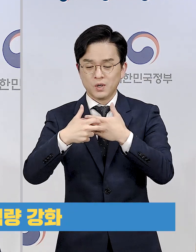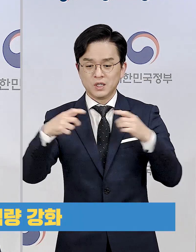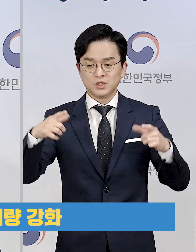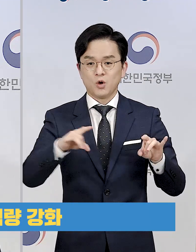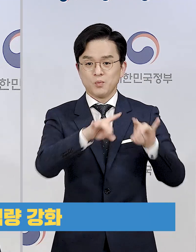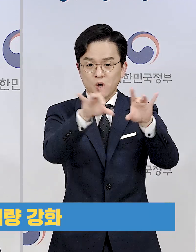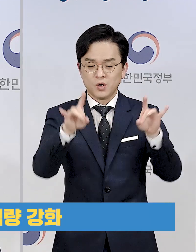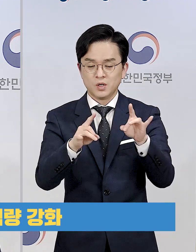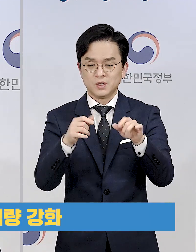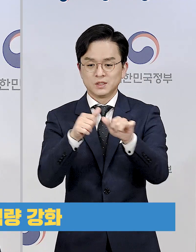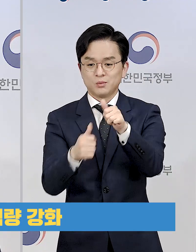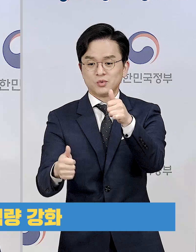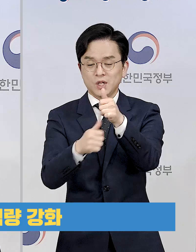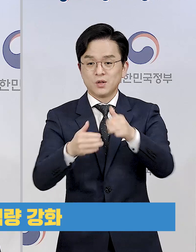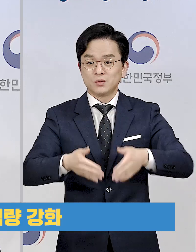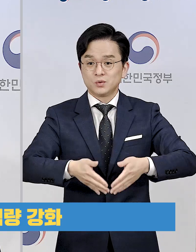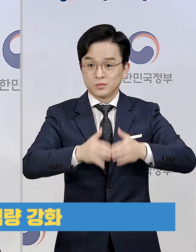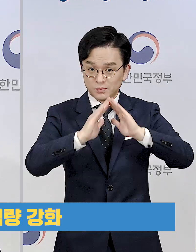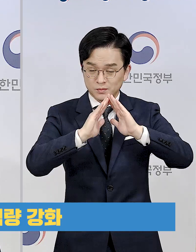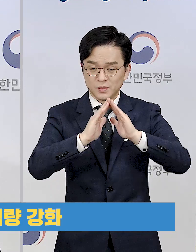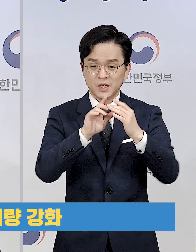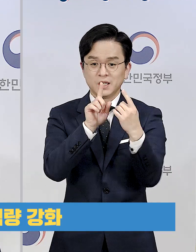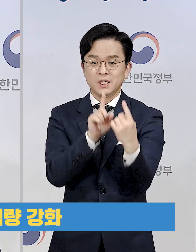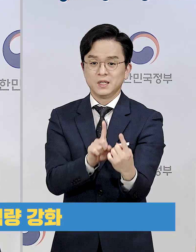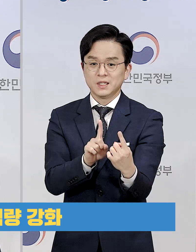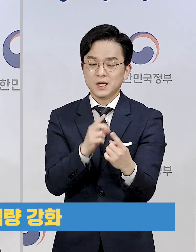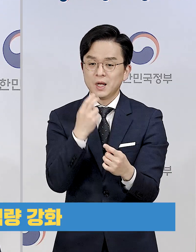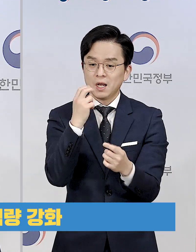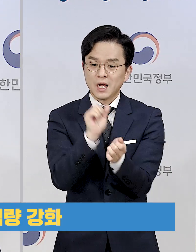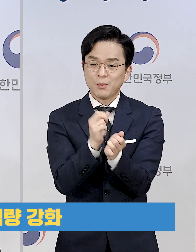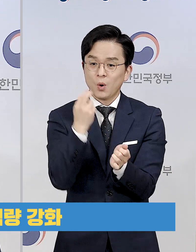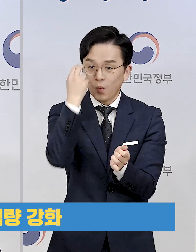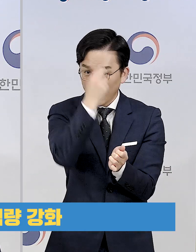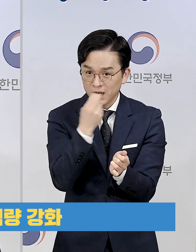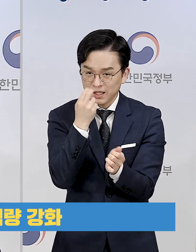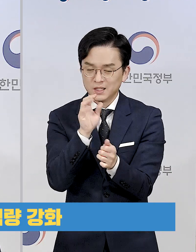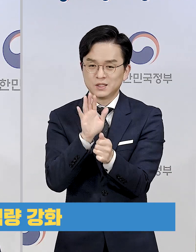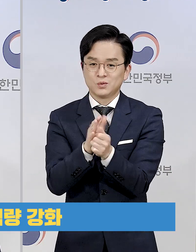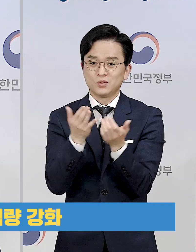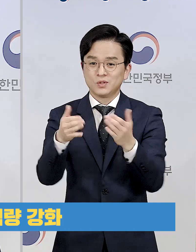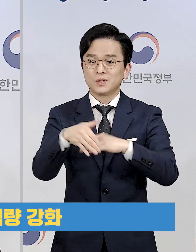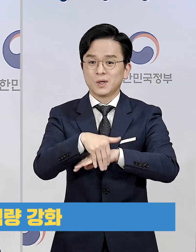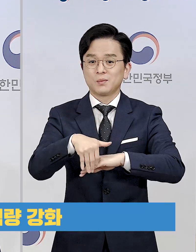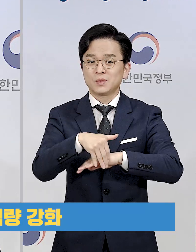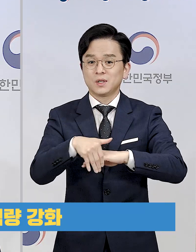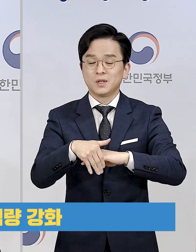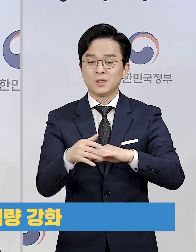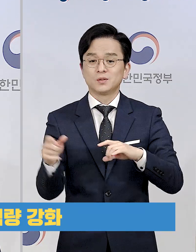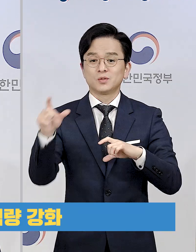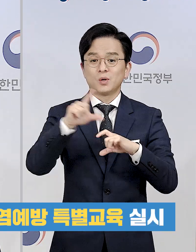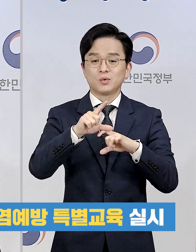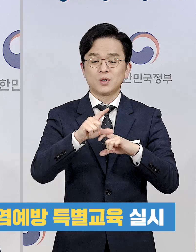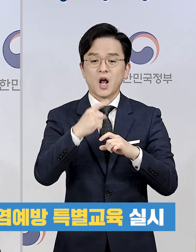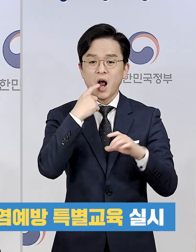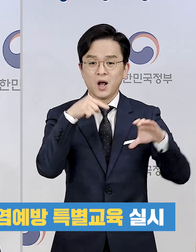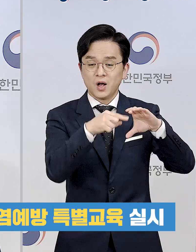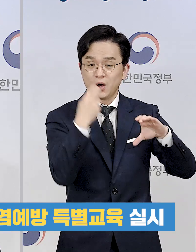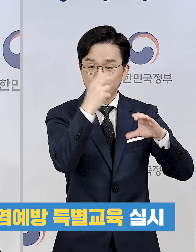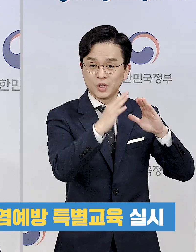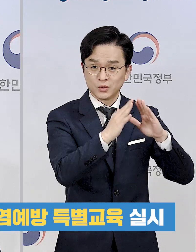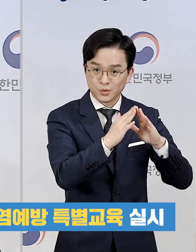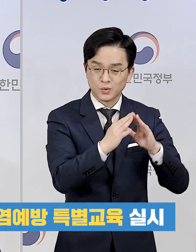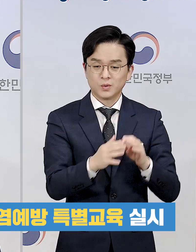정신병원에는 지역별 감염병 전문 자문단을 구성하여 1:1 감염관리 자문을 추진해 나갈 계획입니다.